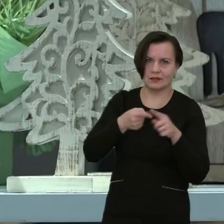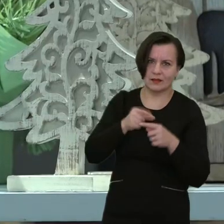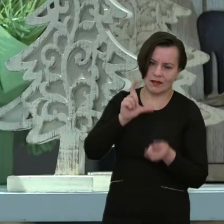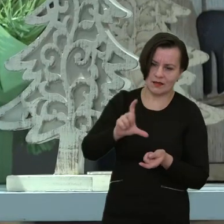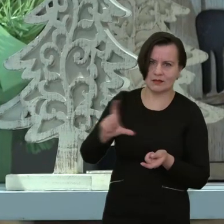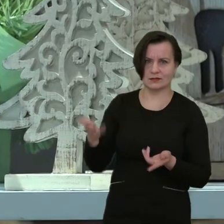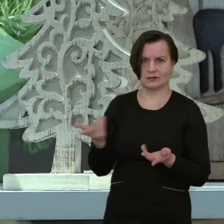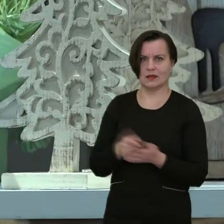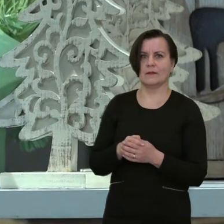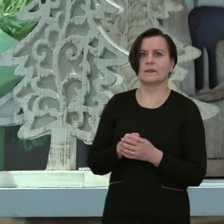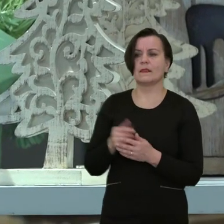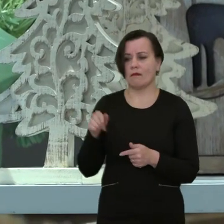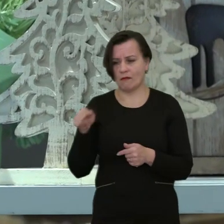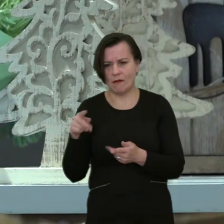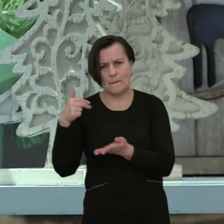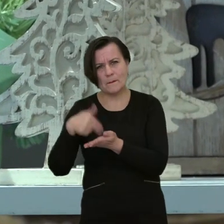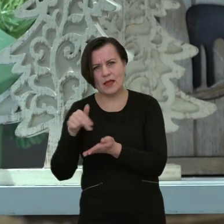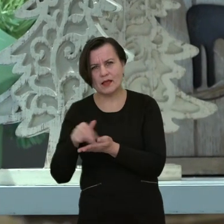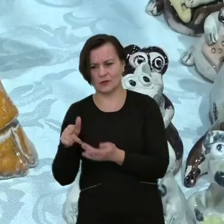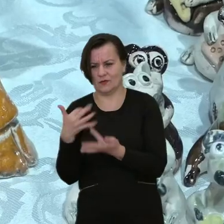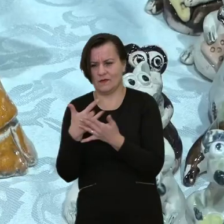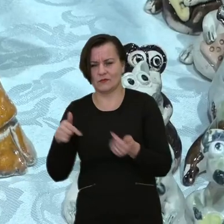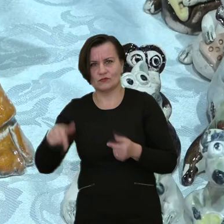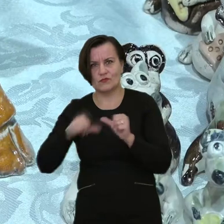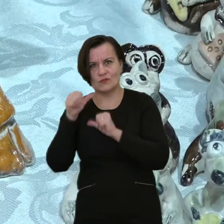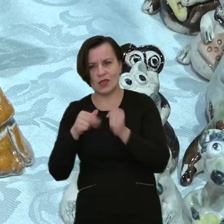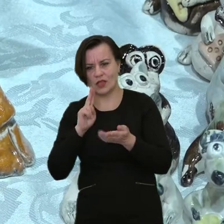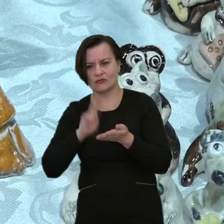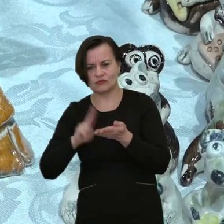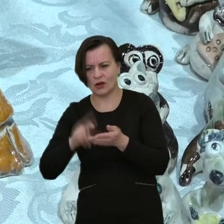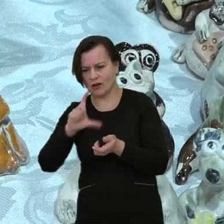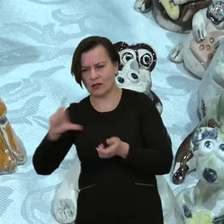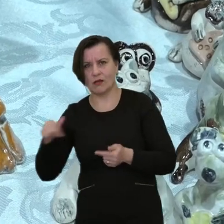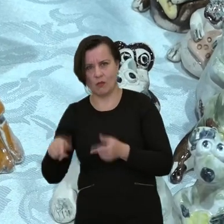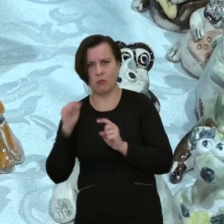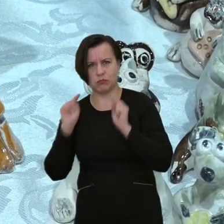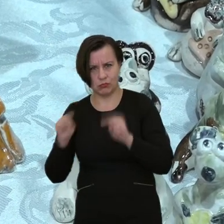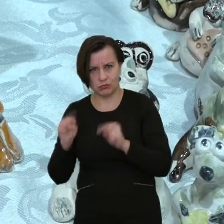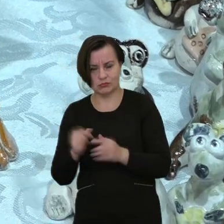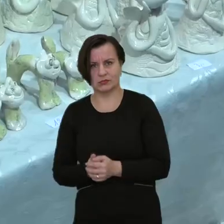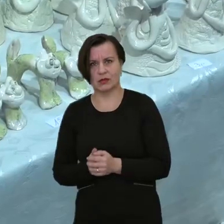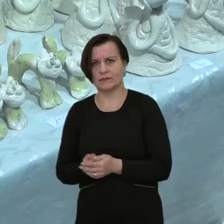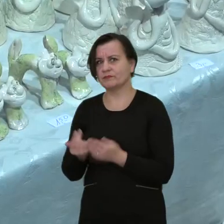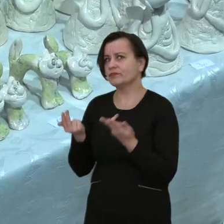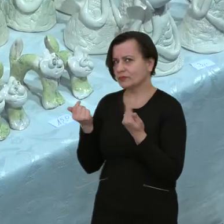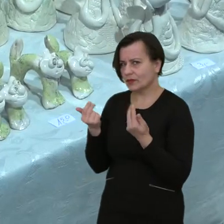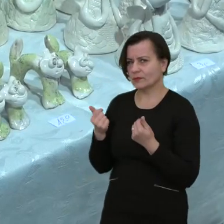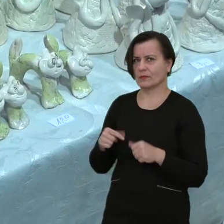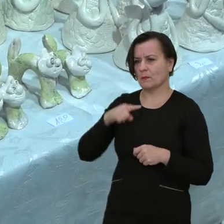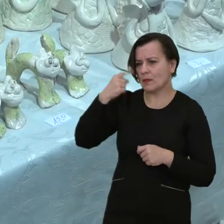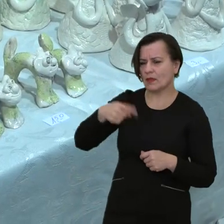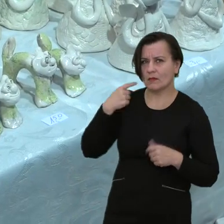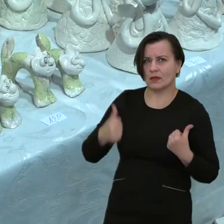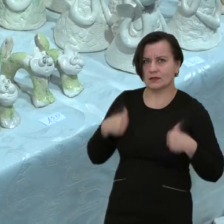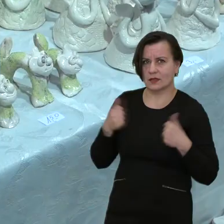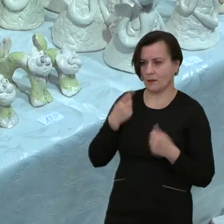mielas daikčiukas. Patys tie perliukai, visi šių metų ženklai, jie populiaresni. Taip, jau visą laiką stengiamės